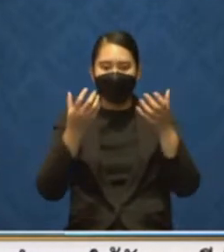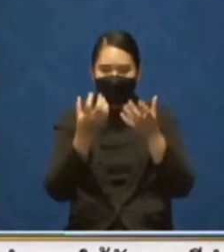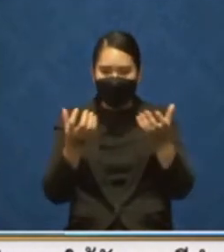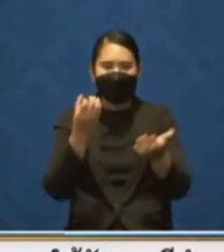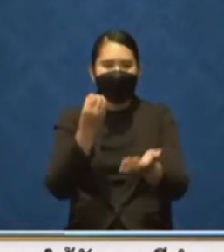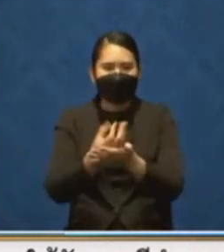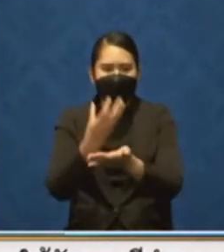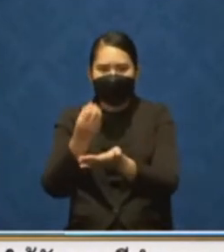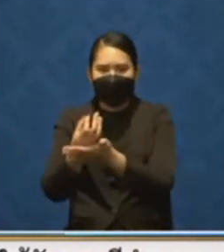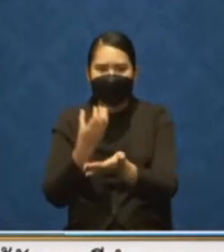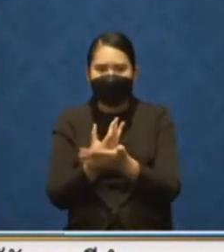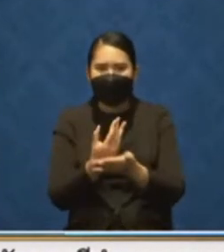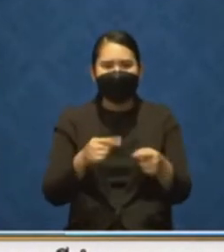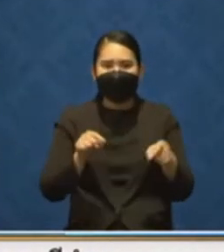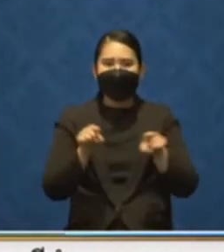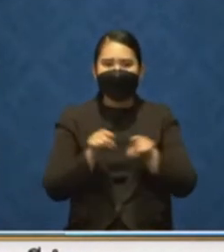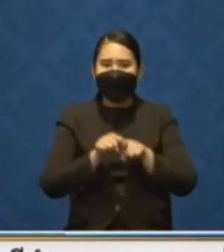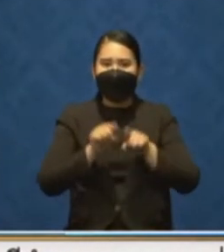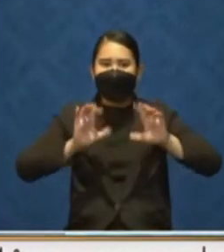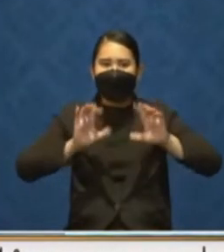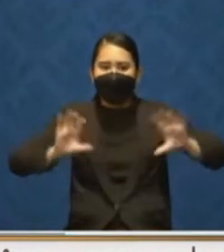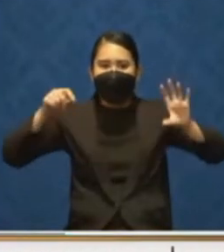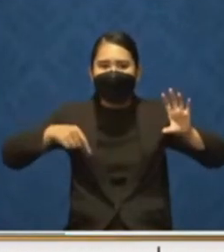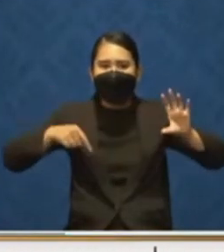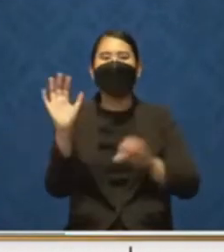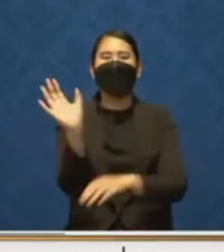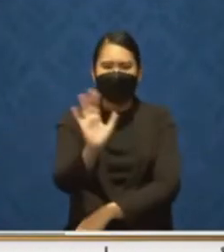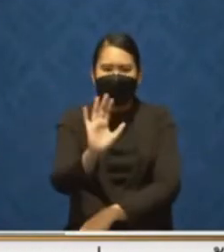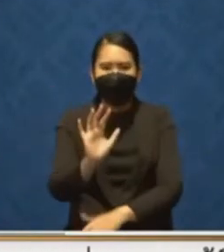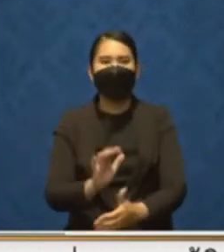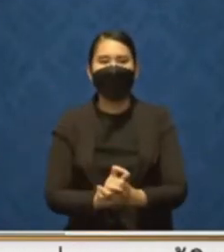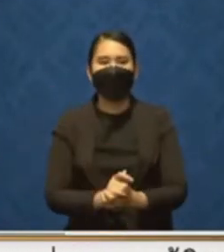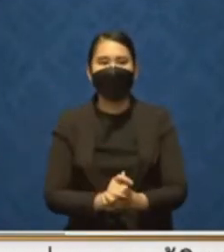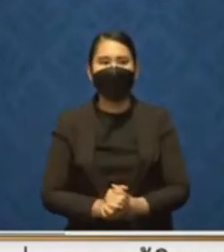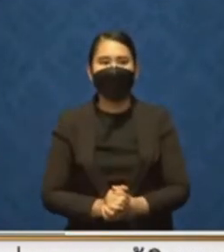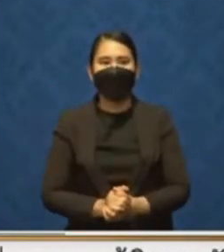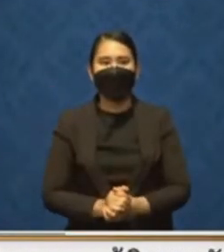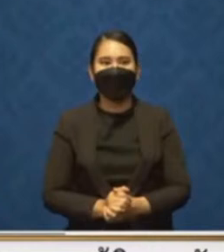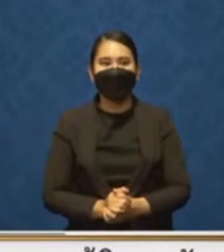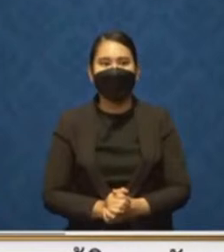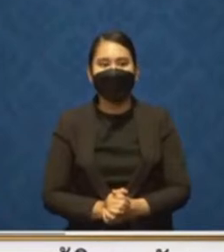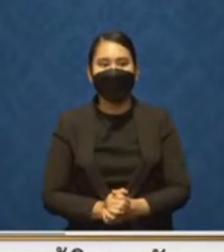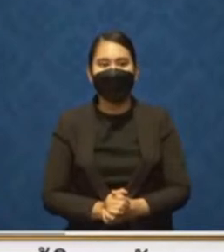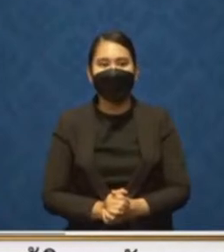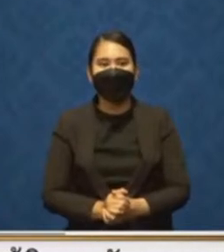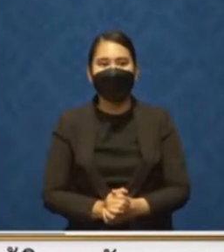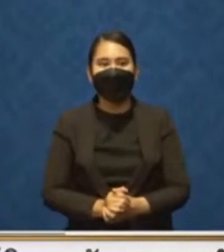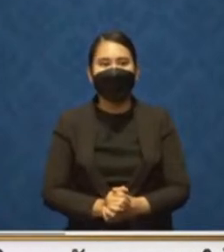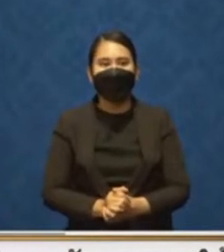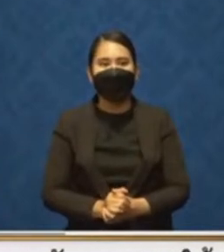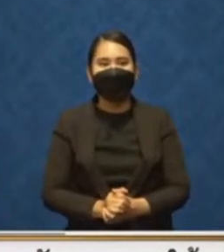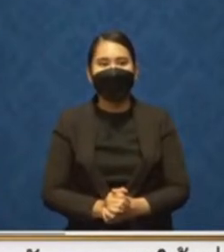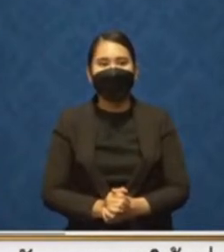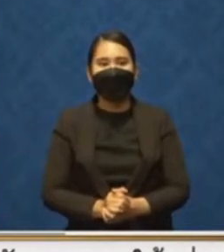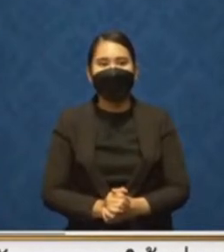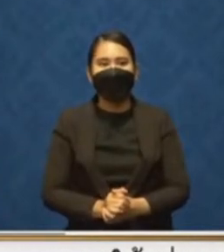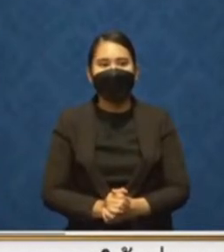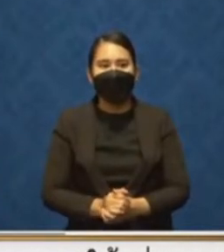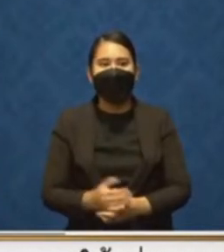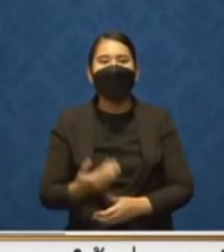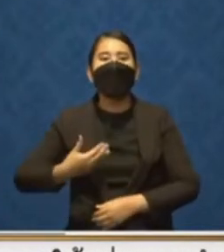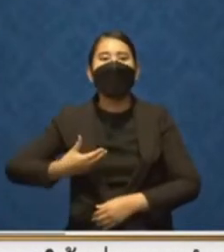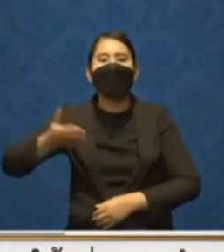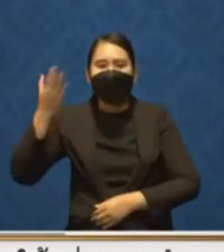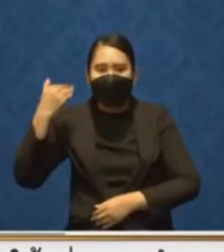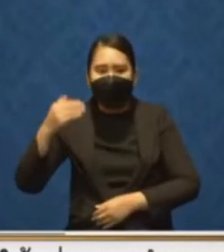รัฐบาลนี้อีกแล้วไม่จริงนะครับเมื่อตอนท่านเป็นรัฐบาลขออภัย